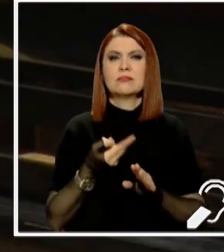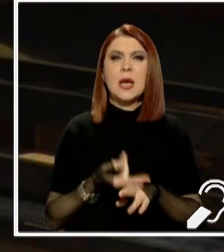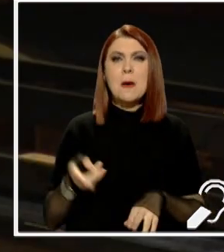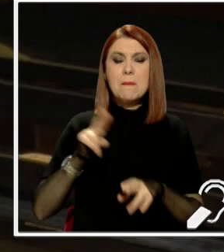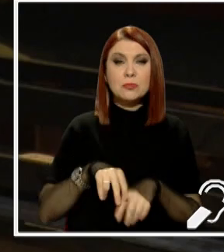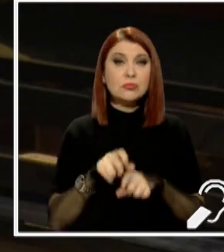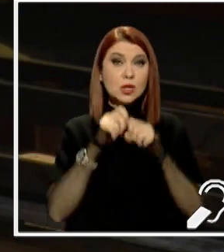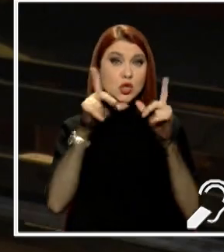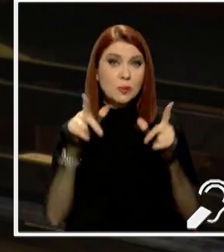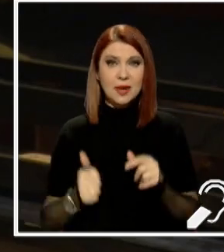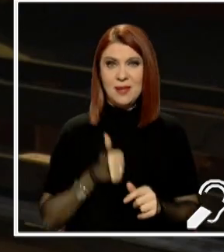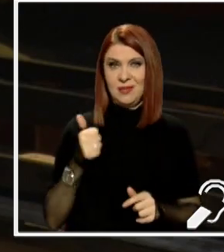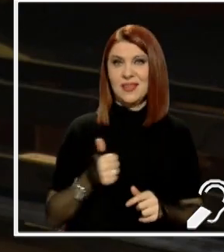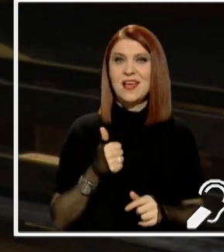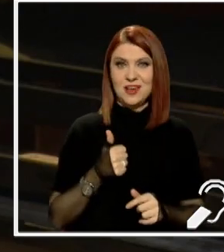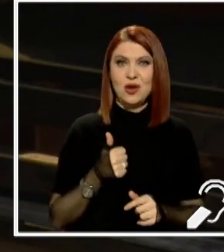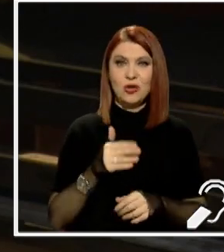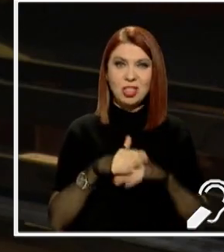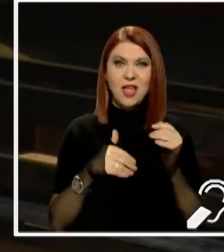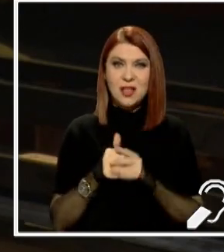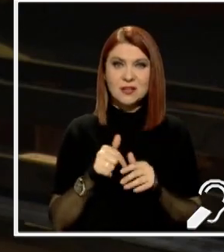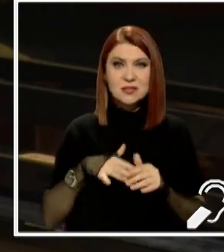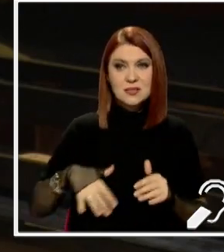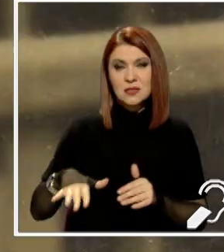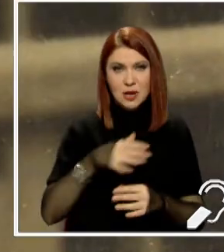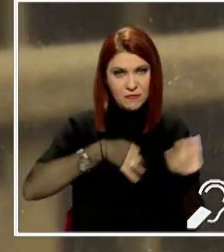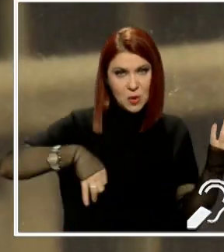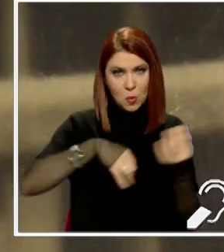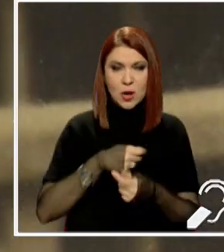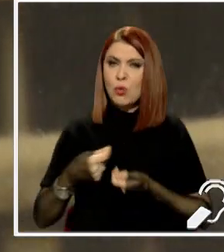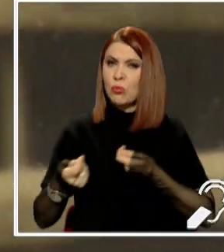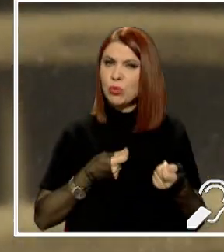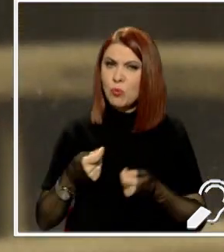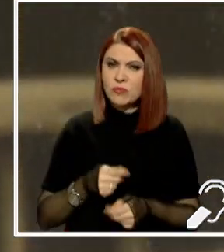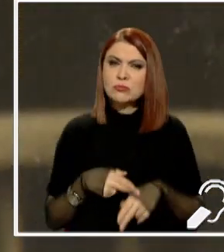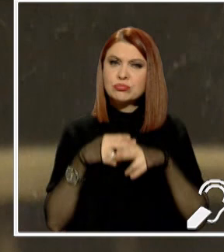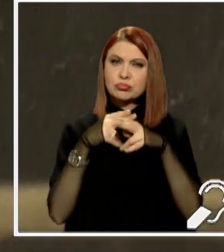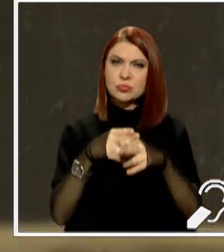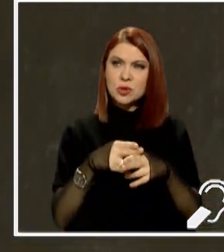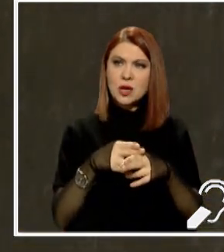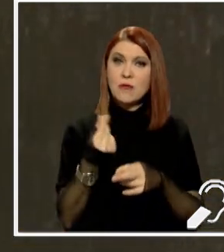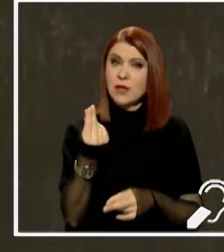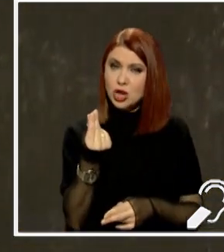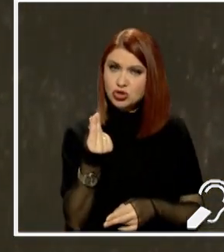de descoperirea tinerilor talentați din acest domeniu, promovându-i și susținându-i financiar. Pe domnul Zuckerman